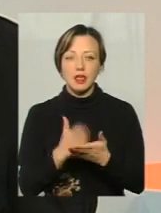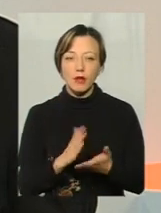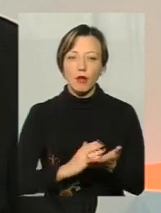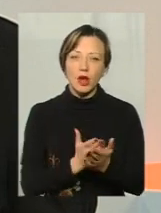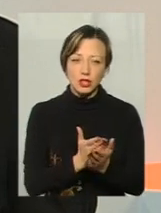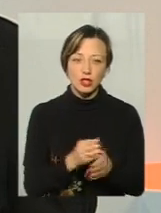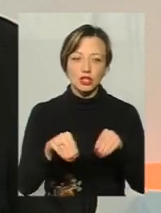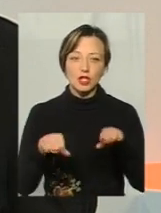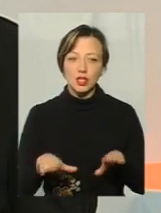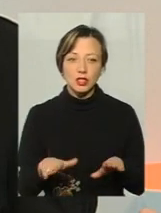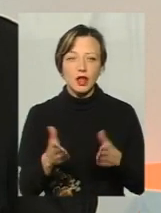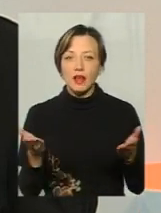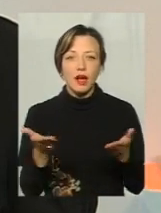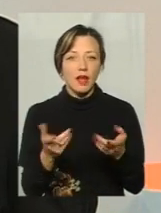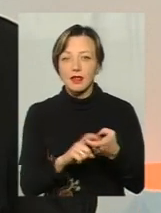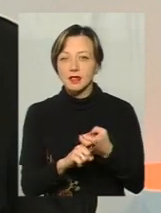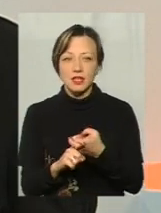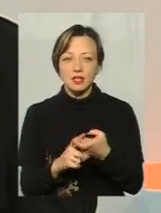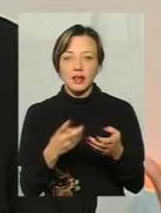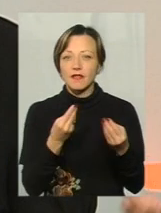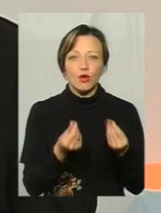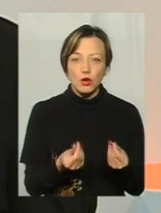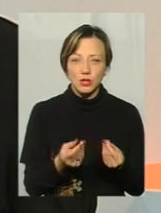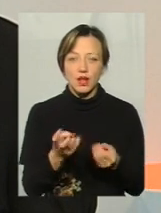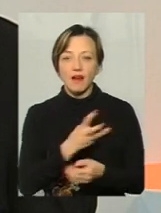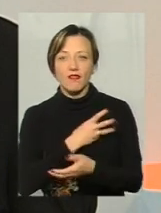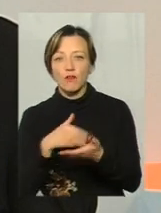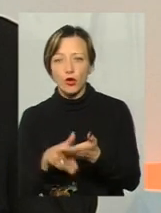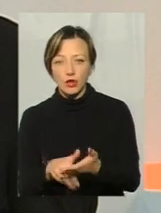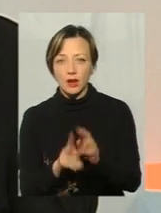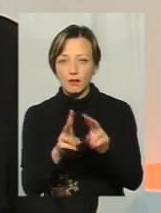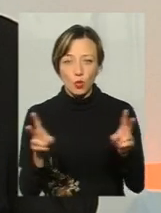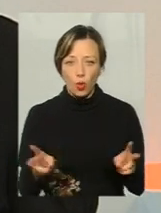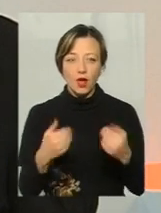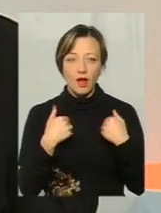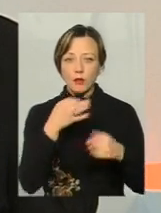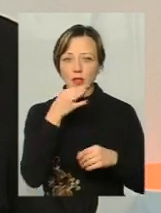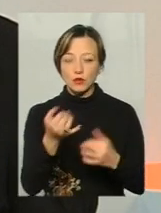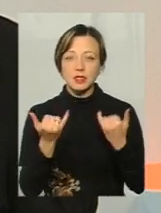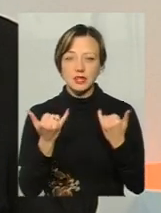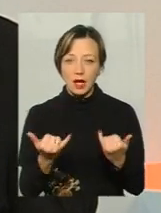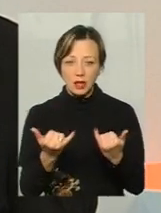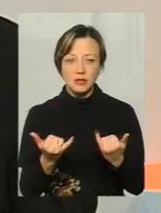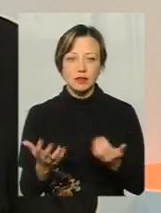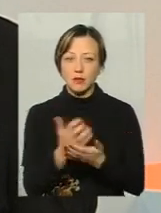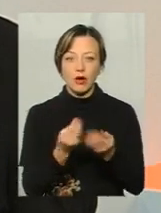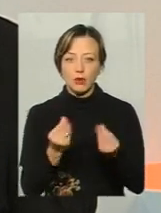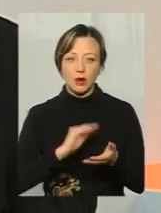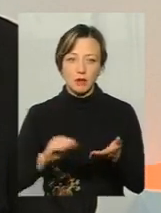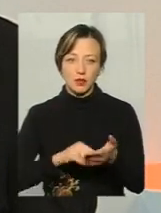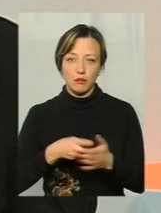політичне рішення, яке не залежить ні від грошей, ні від волонтерів, ні від кого. Я кажу вам, що ми зараз не збираємо гроші, а пишемо